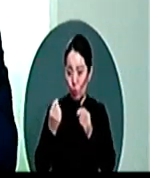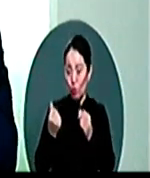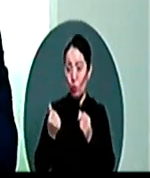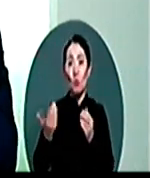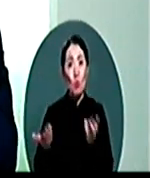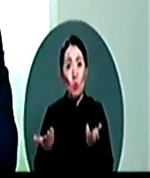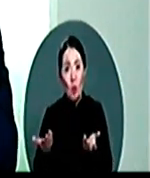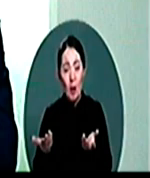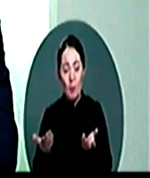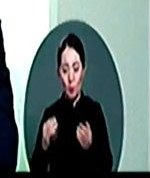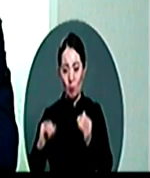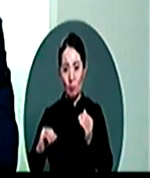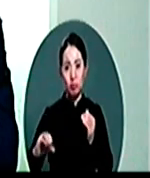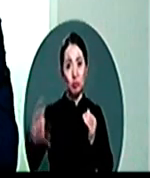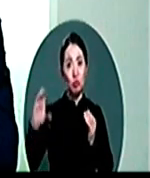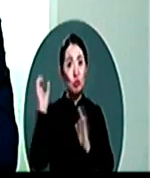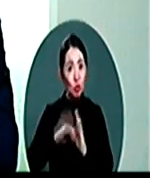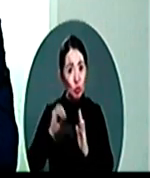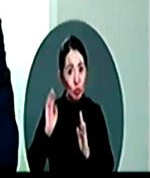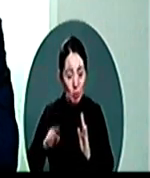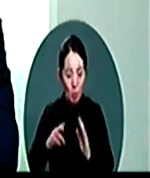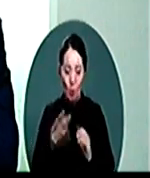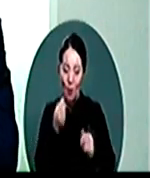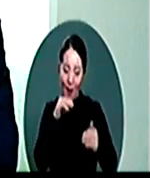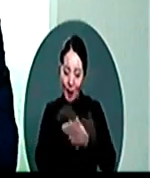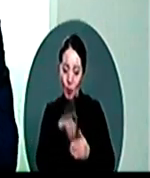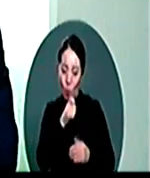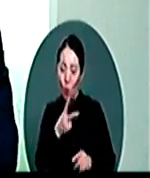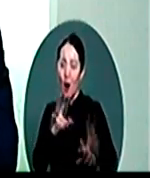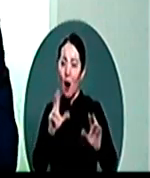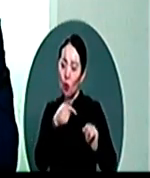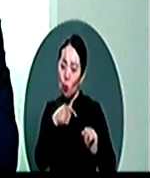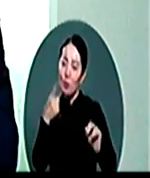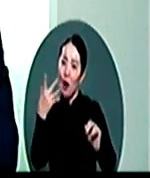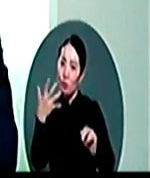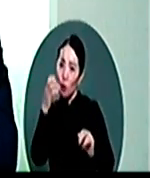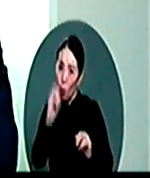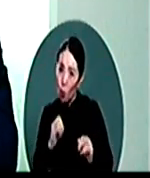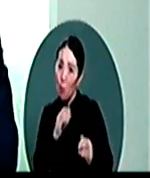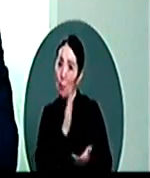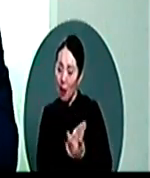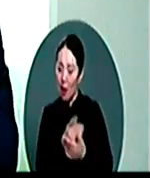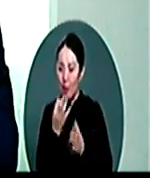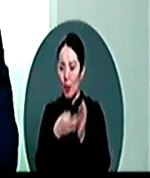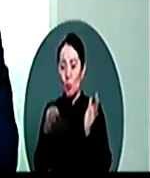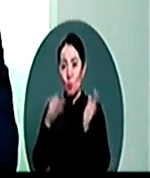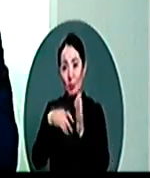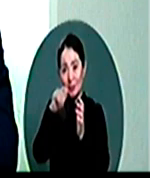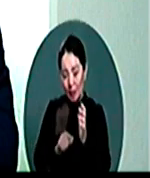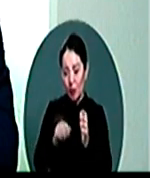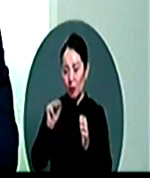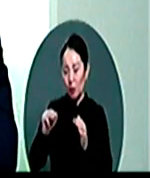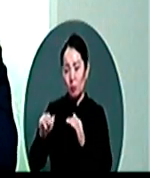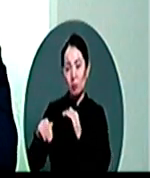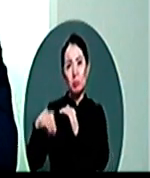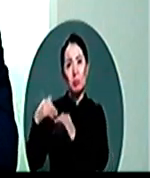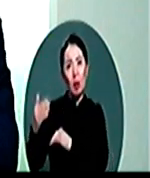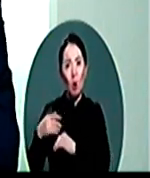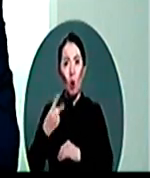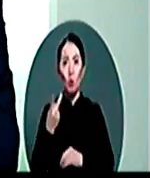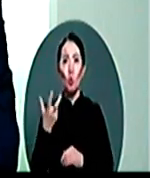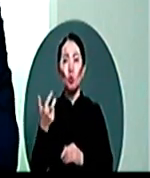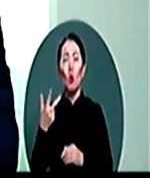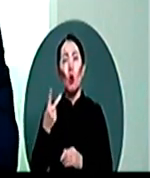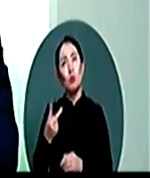хуримтлуулаад байгаа мөнгө чинь өөрөө өсчих ёстой шүү дээ. Одоо хадгаламжийн хүү жишээ нь 13-15% байлаа гэхэд 800 мянган цалинтай хүн тэтгэврт гарахтаа